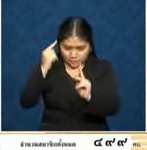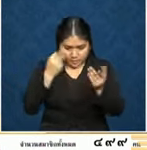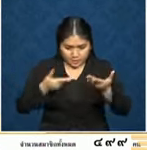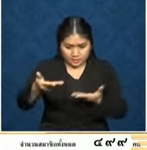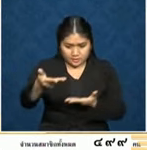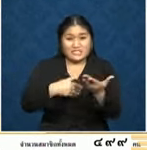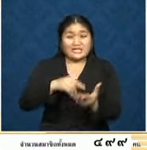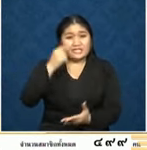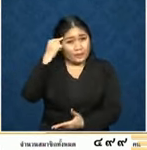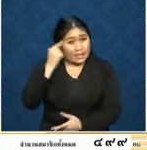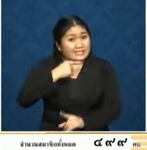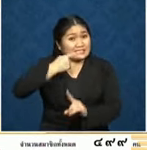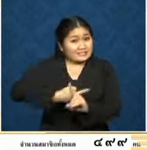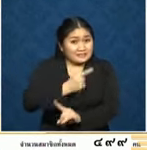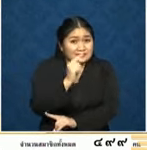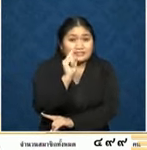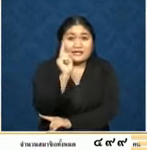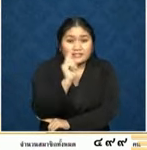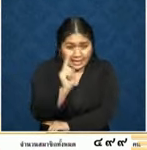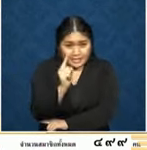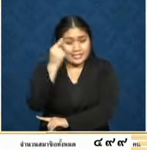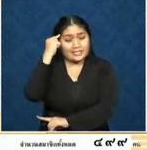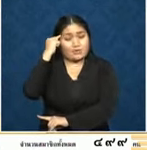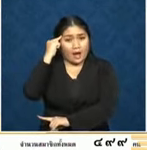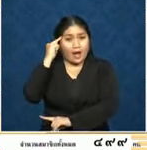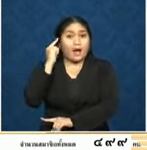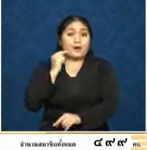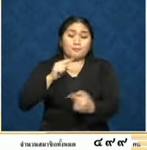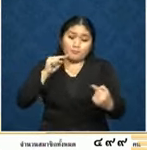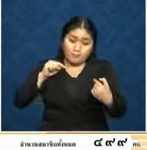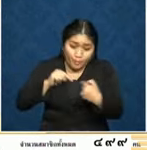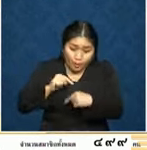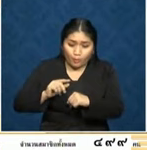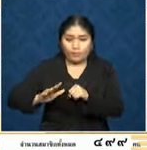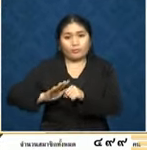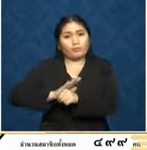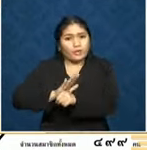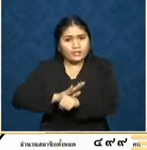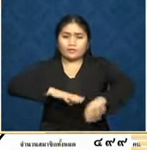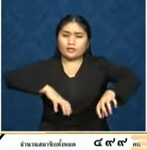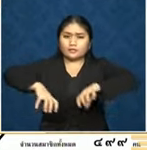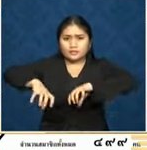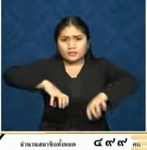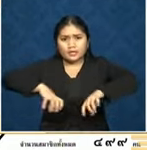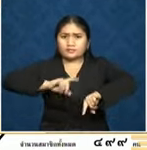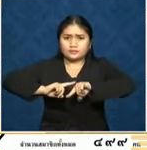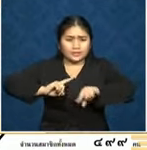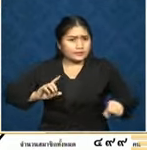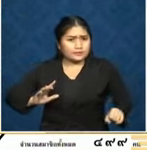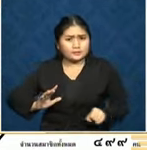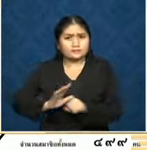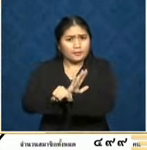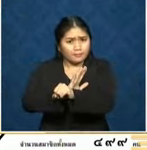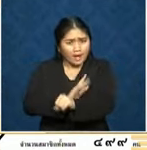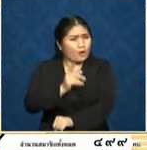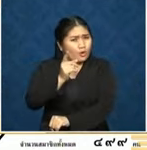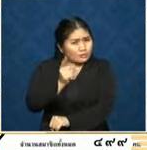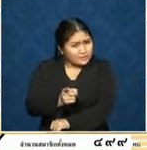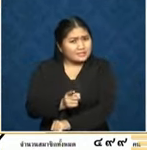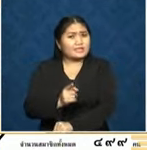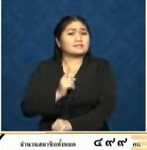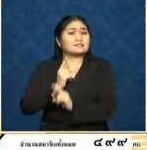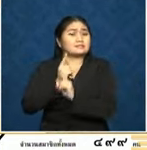เดือนที่เหมาะสมที่สุดที่จะทำให้ศักยภาพในการบริหารประเทศเนี่ยมันแสดงได้อย่างเต็มที่นะครับให้ตามความเป็นจริงที่เงินภา